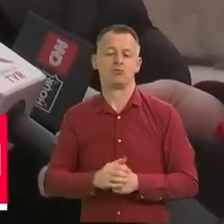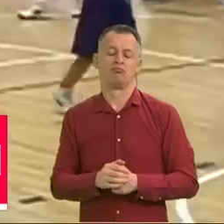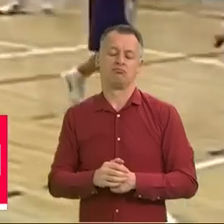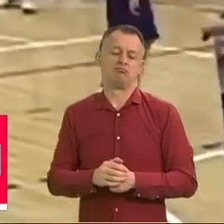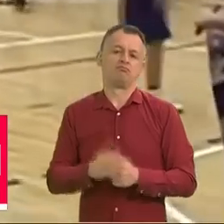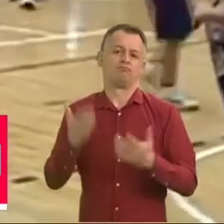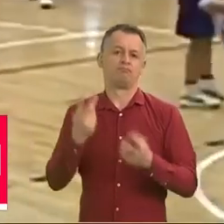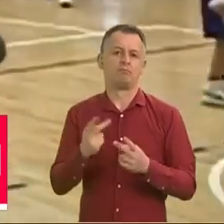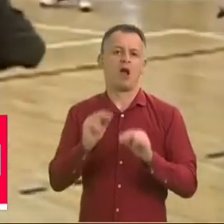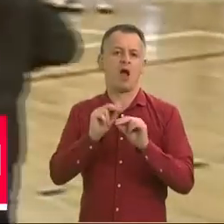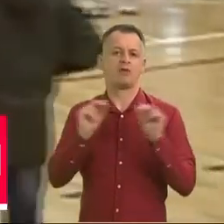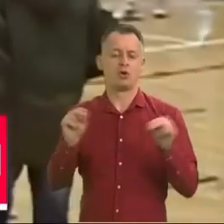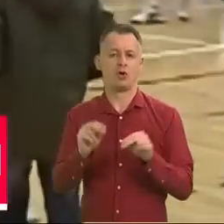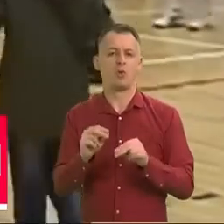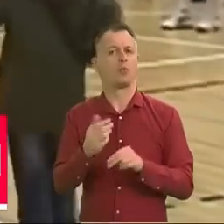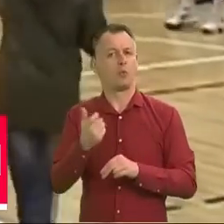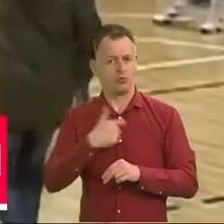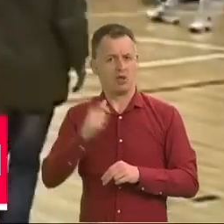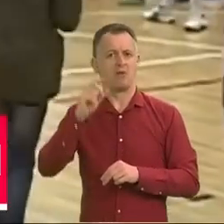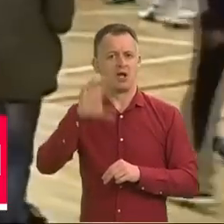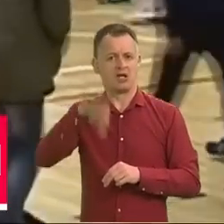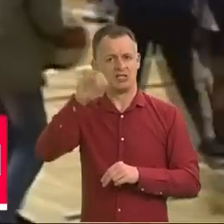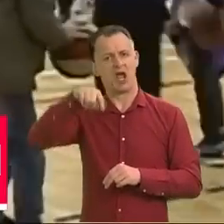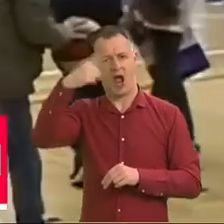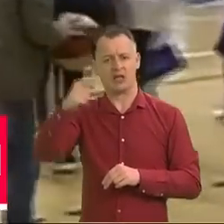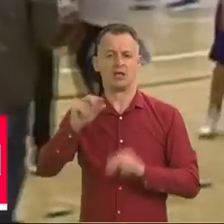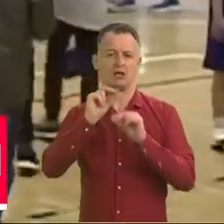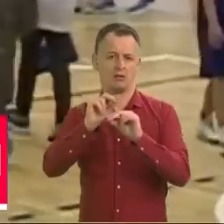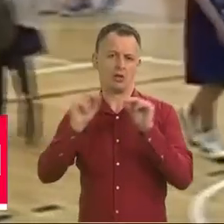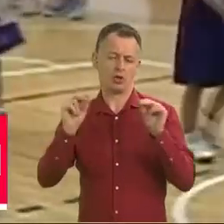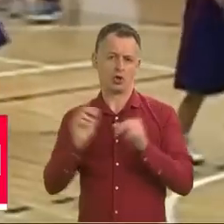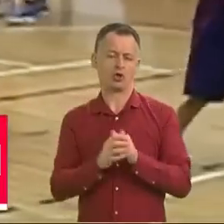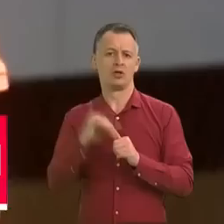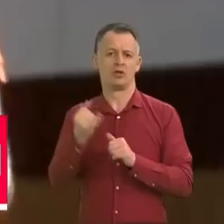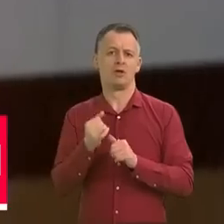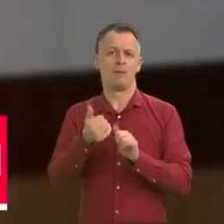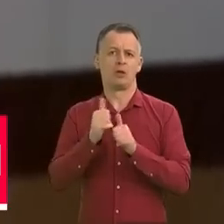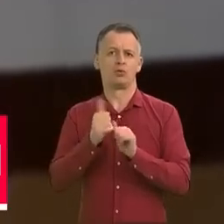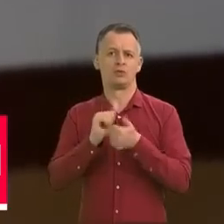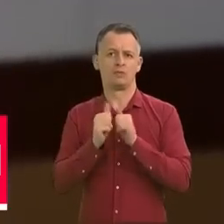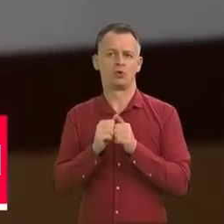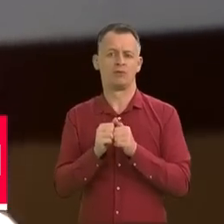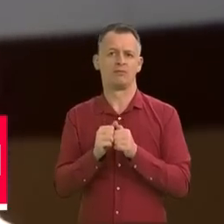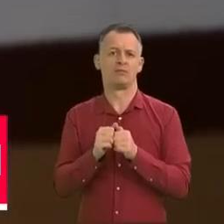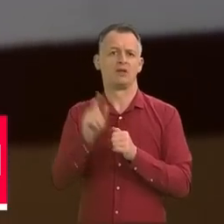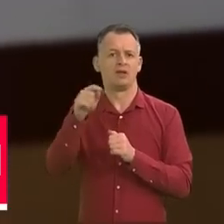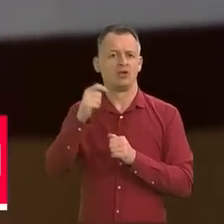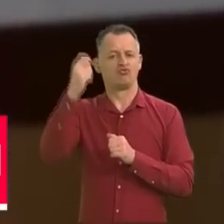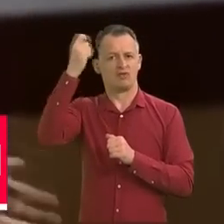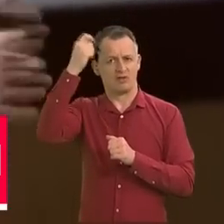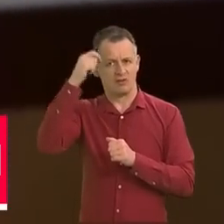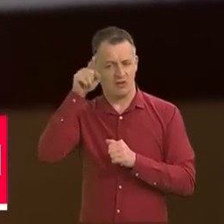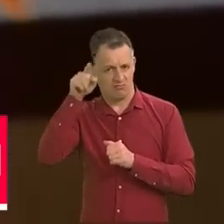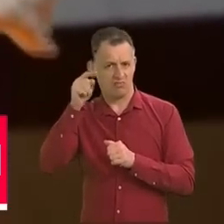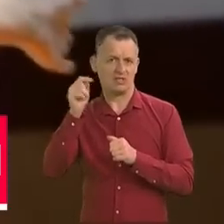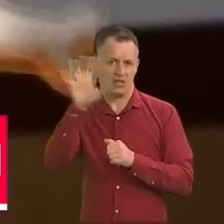găsi. Începusem procedurile pentru cetățenie. Faptul că am colaborat atâția ani a fost,